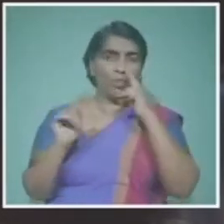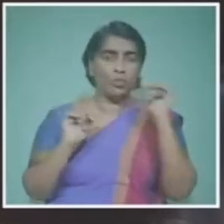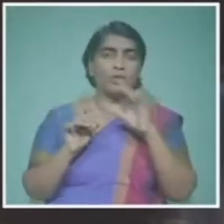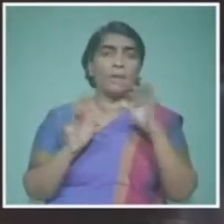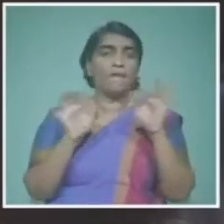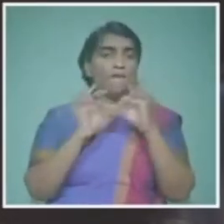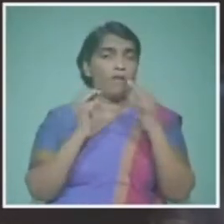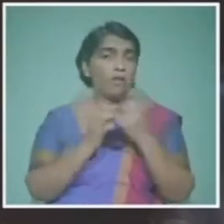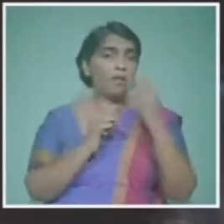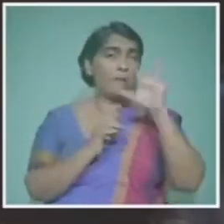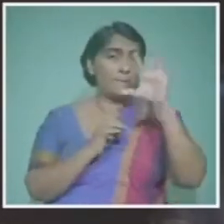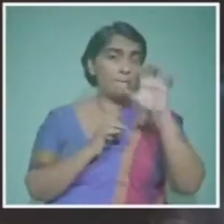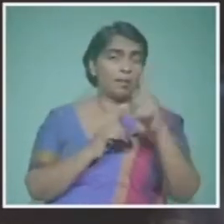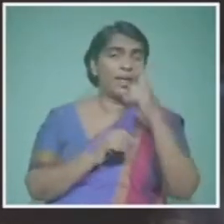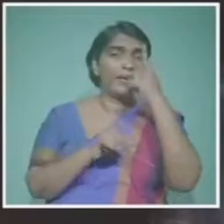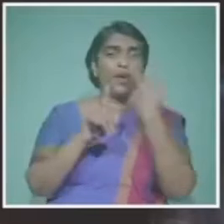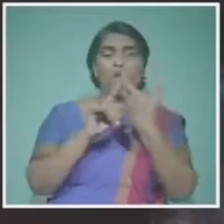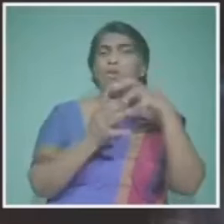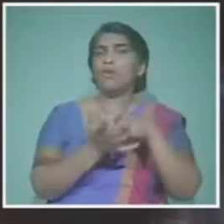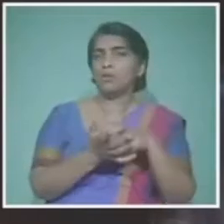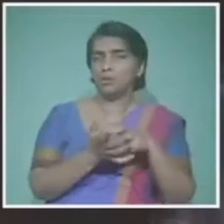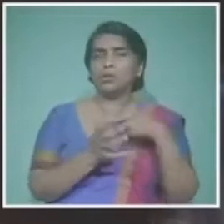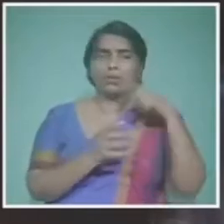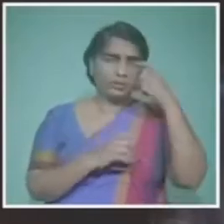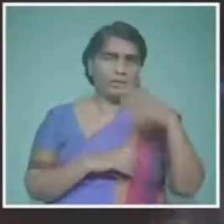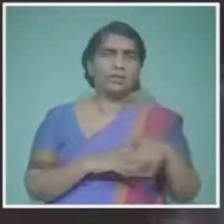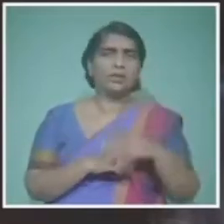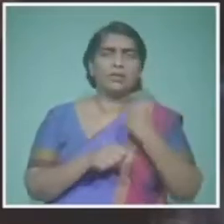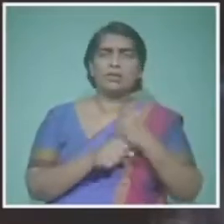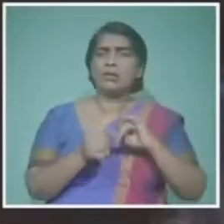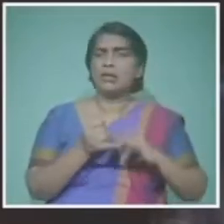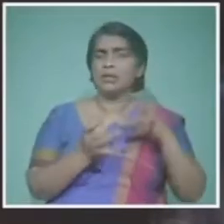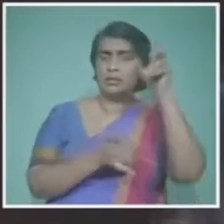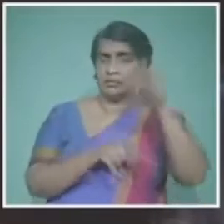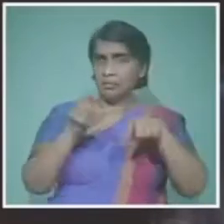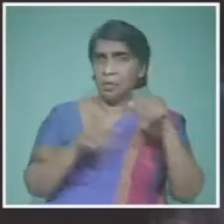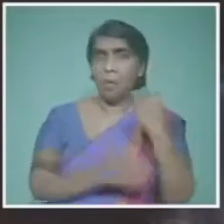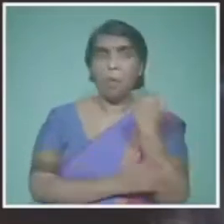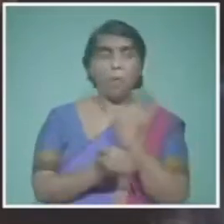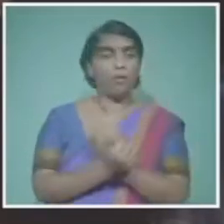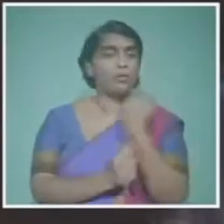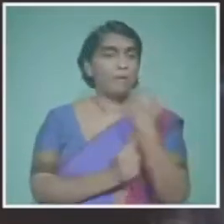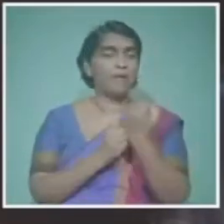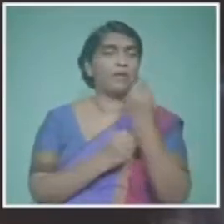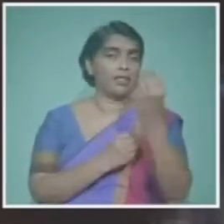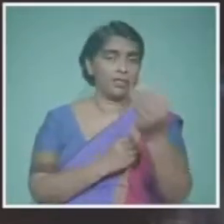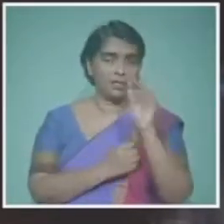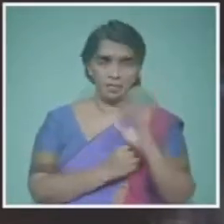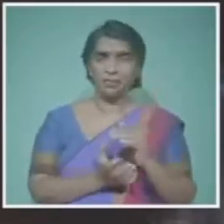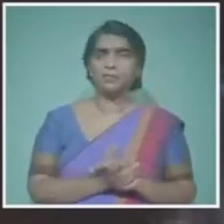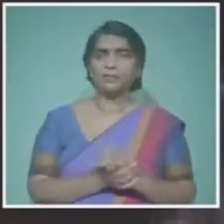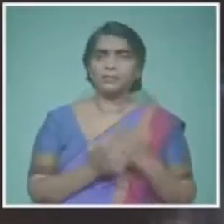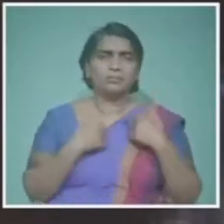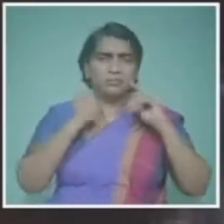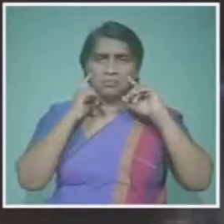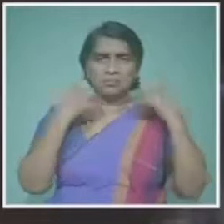පවුල් 1000ක ඉඳලා 5000කට කොට්ටාස වෙලා තියෙනවා. දැන් ඊපර අප දැක්ක පොලිස් මේ ග්‍රාම සේවකවරුන් නිලධාරි වරුන්ට පොලිස් බලතල දෙන්න උත්සාහ කරනවා කියලා. මට